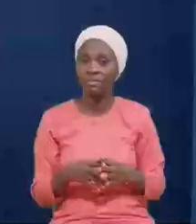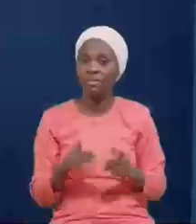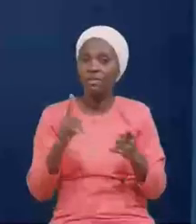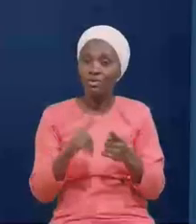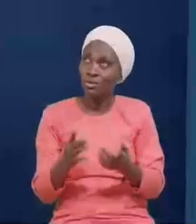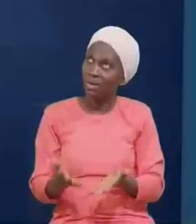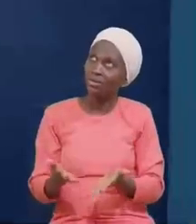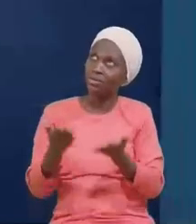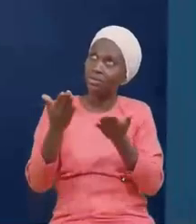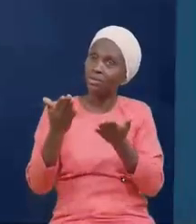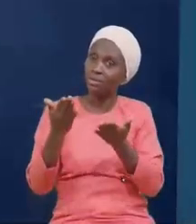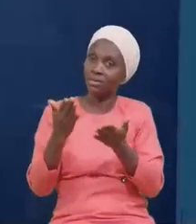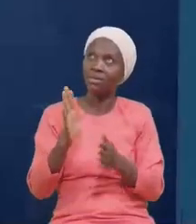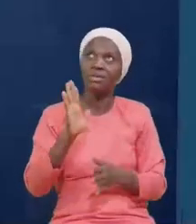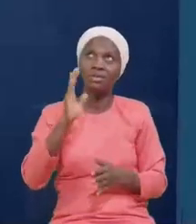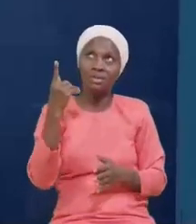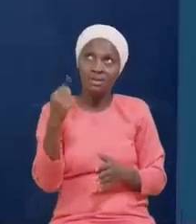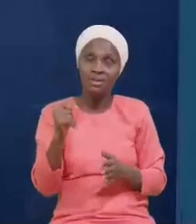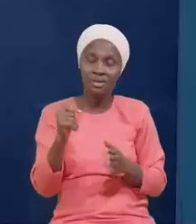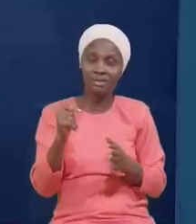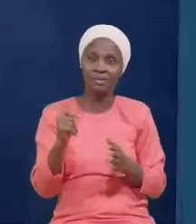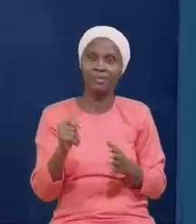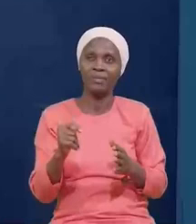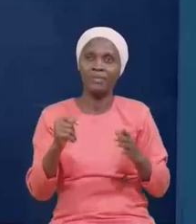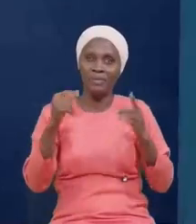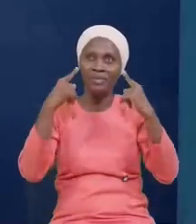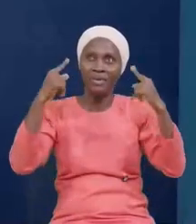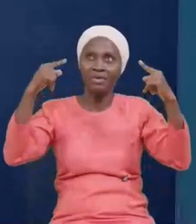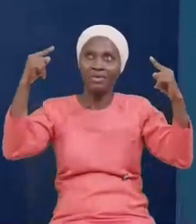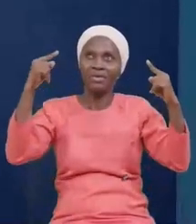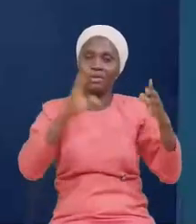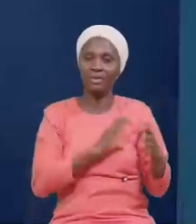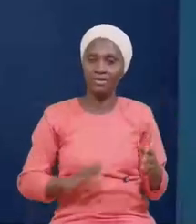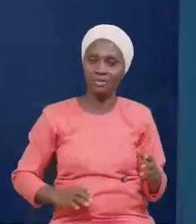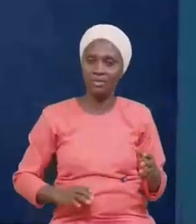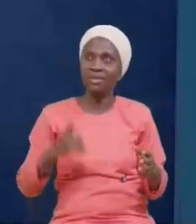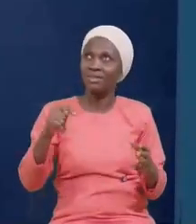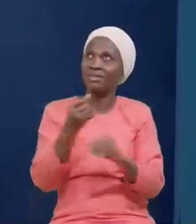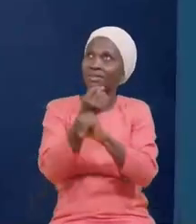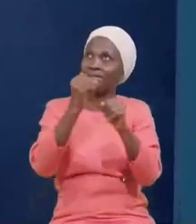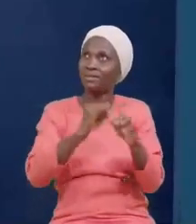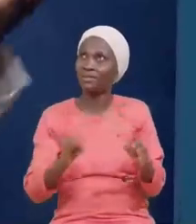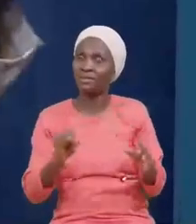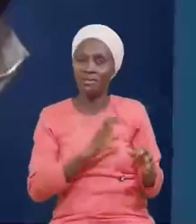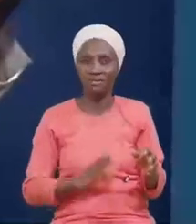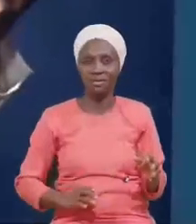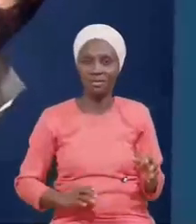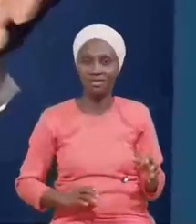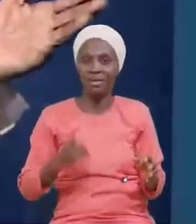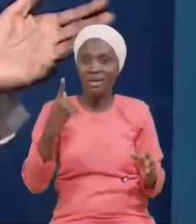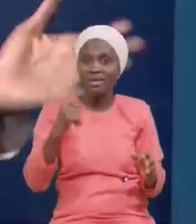pour exalter l'excellent Christ. Le Christ qui sauve.